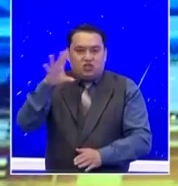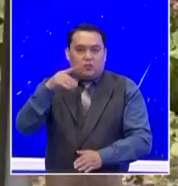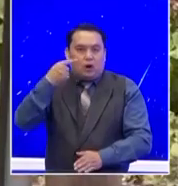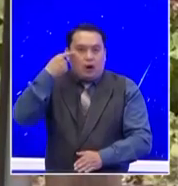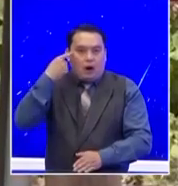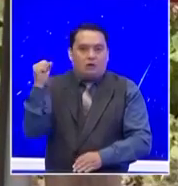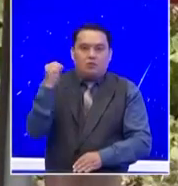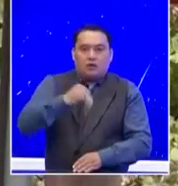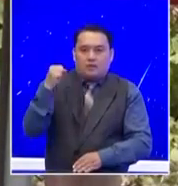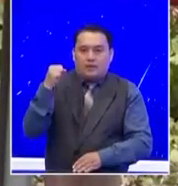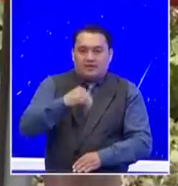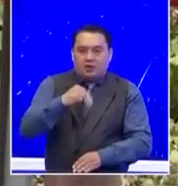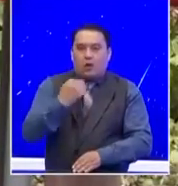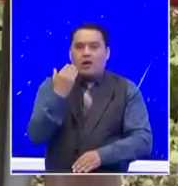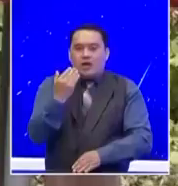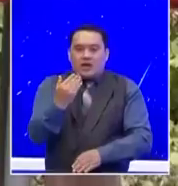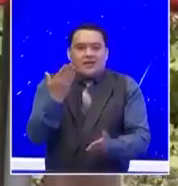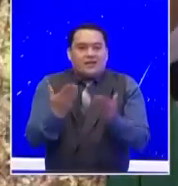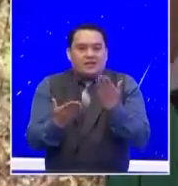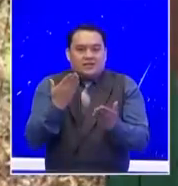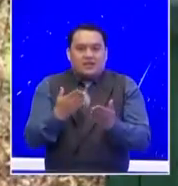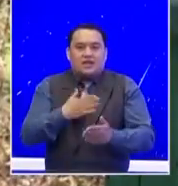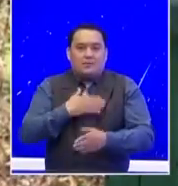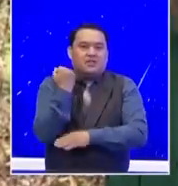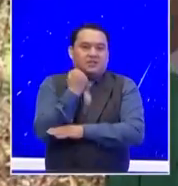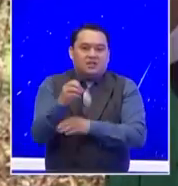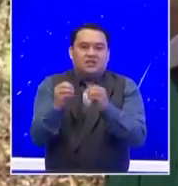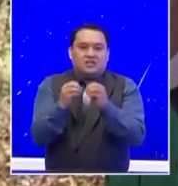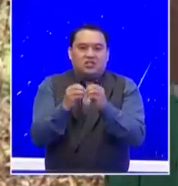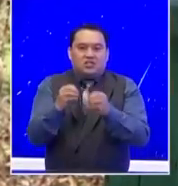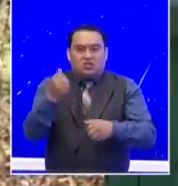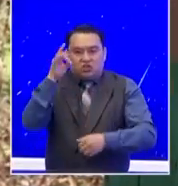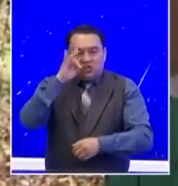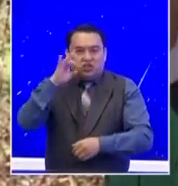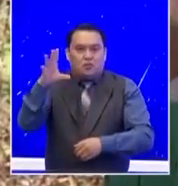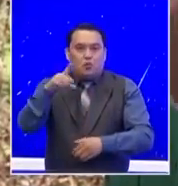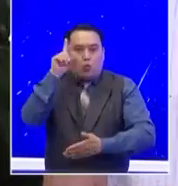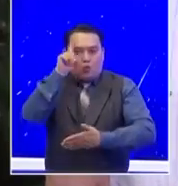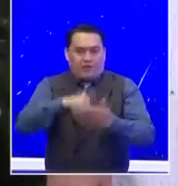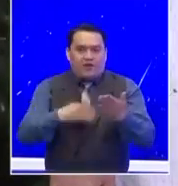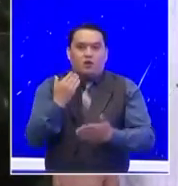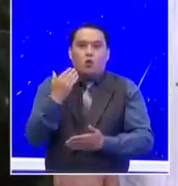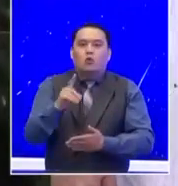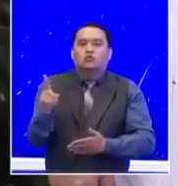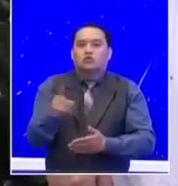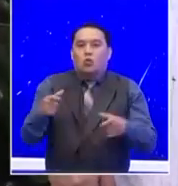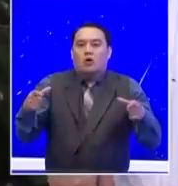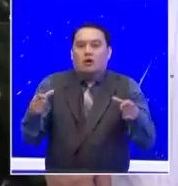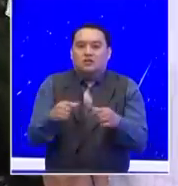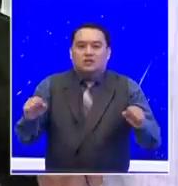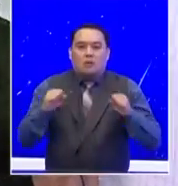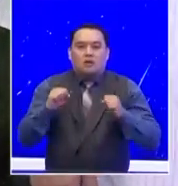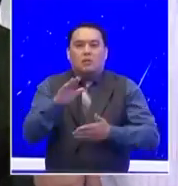Азии по армрестлингу. «Если бы не пандемия, я бы завоевал и 10-й чемпионский титул», – уверен он. Несмотря на карантин,